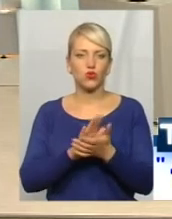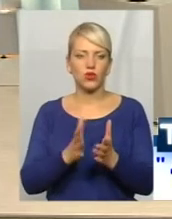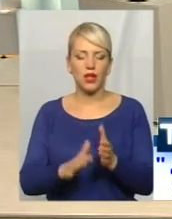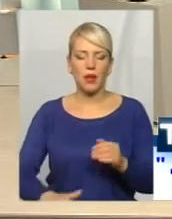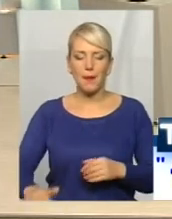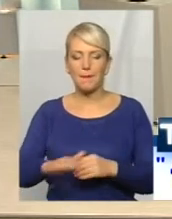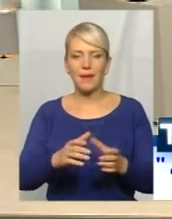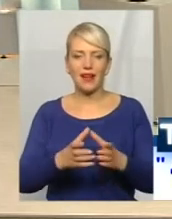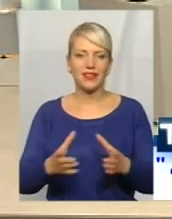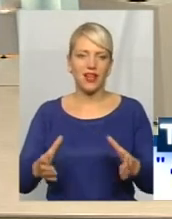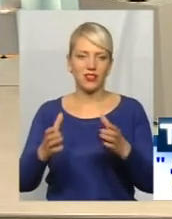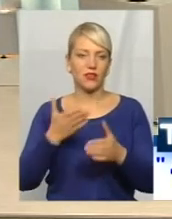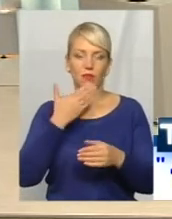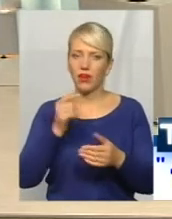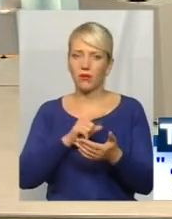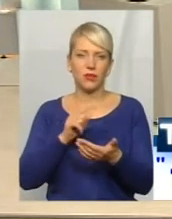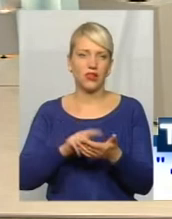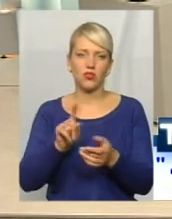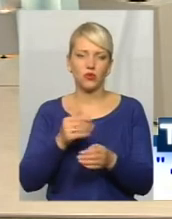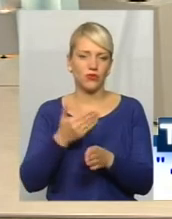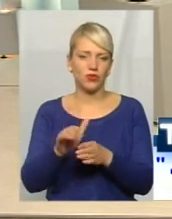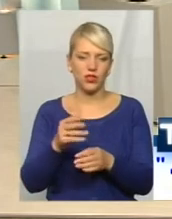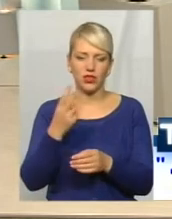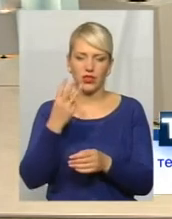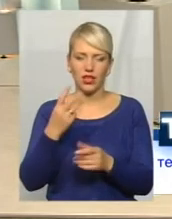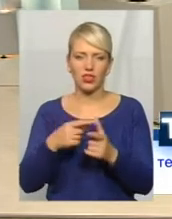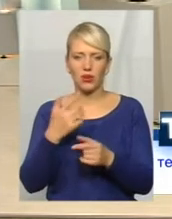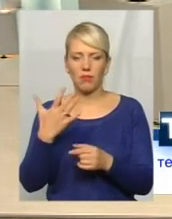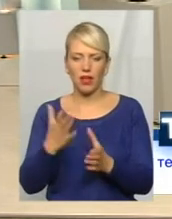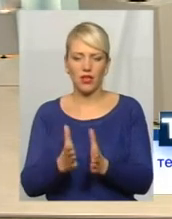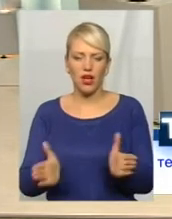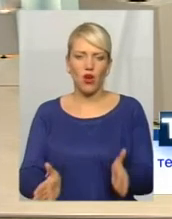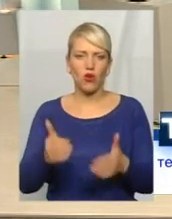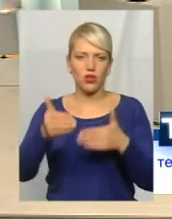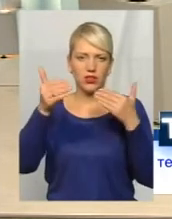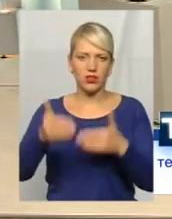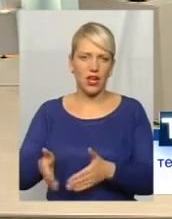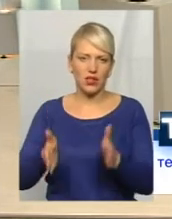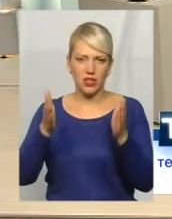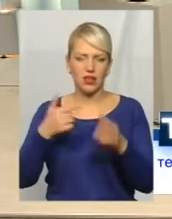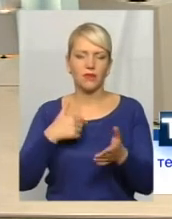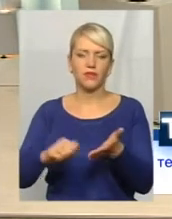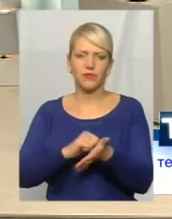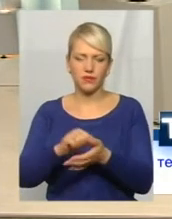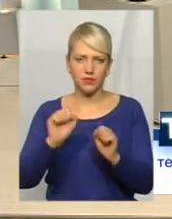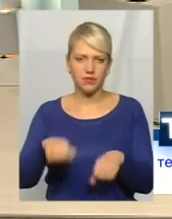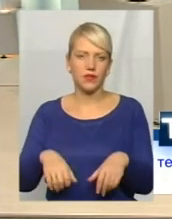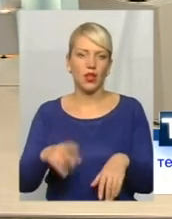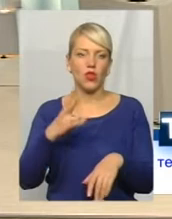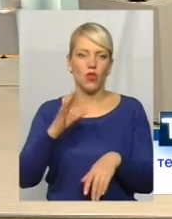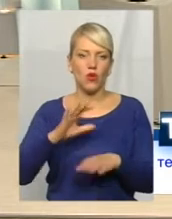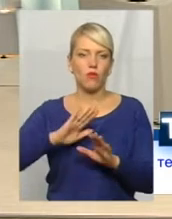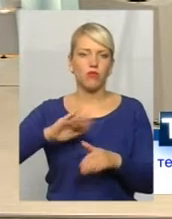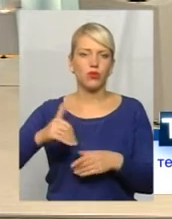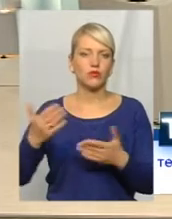Тобто немає питань з тим, щоб місто виділило 3-5 контейнерів, немає питань з тим, щоб місто його забетонувало, заасфальтувало. Але потім